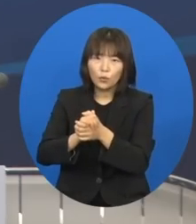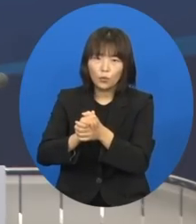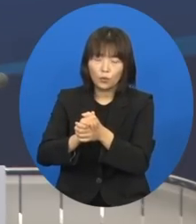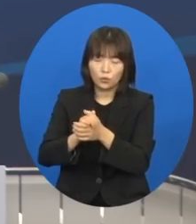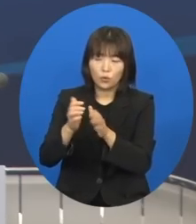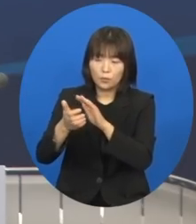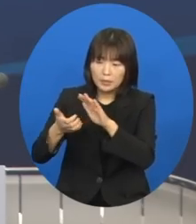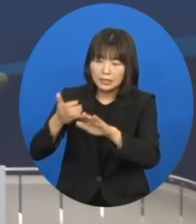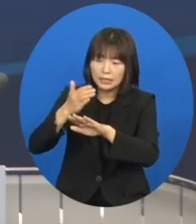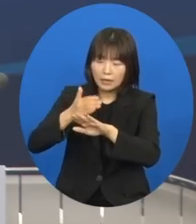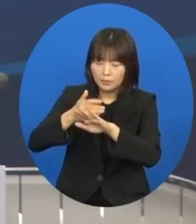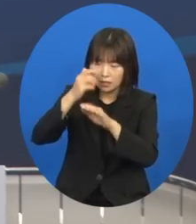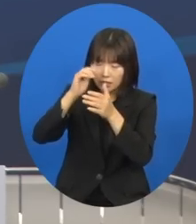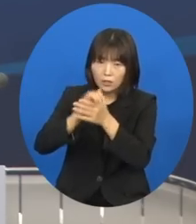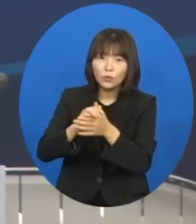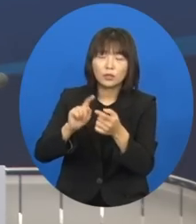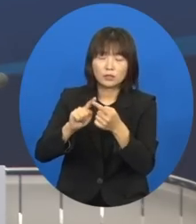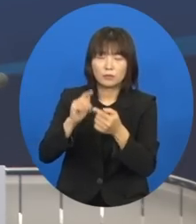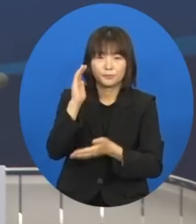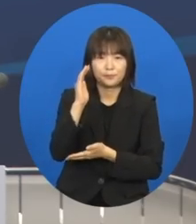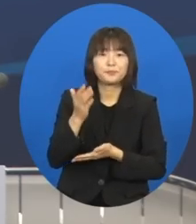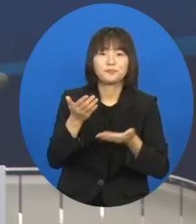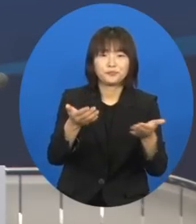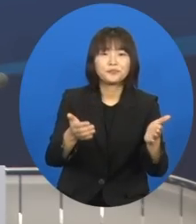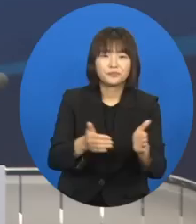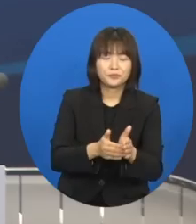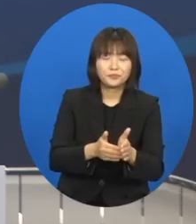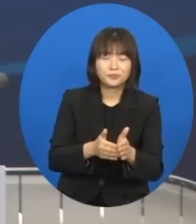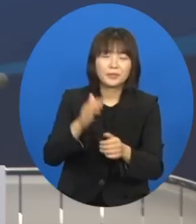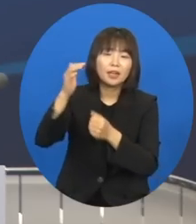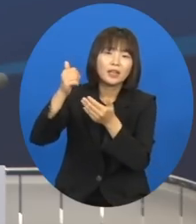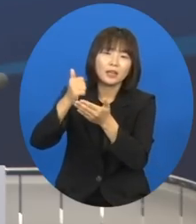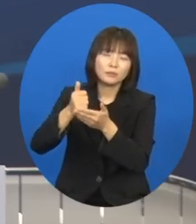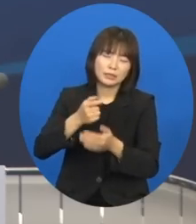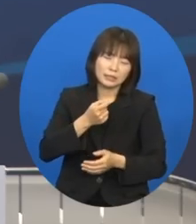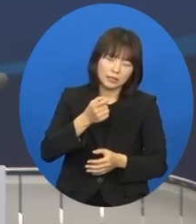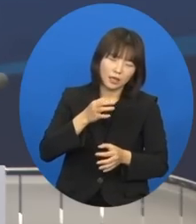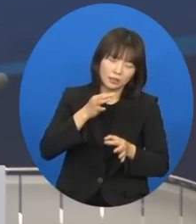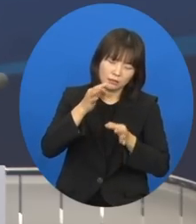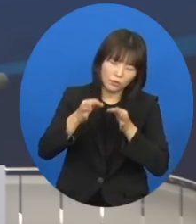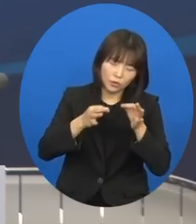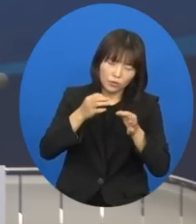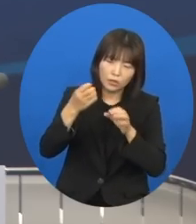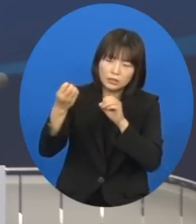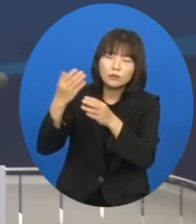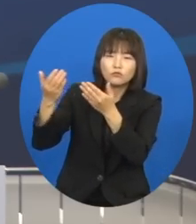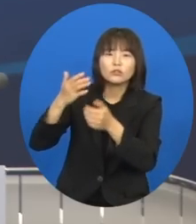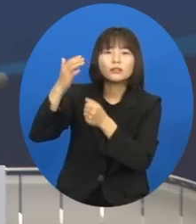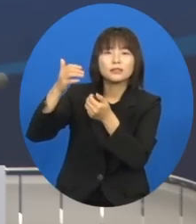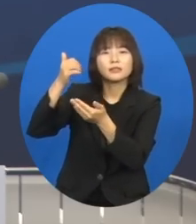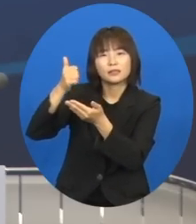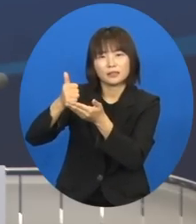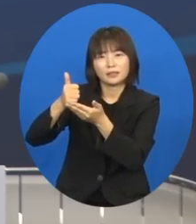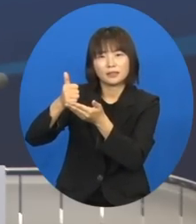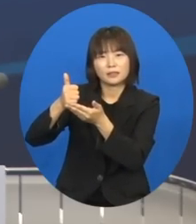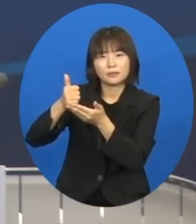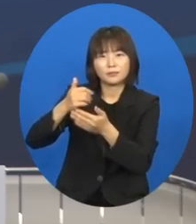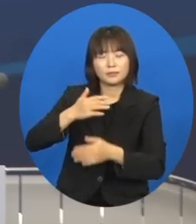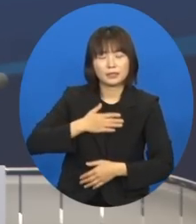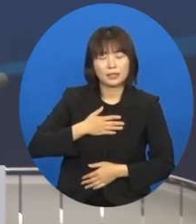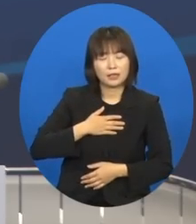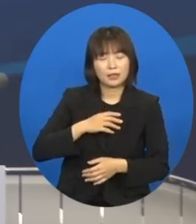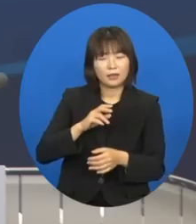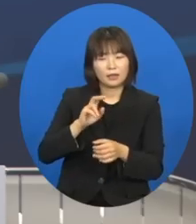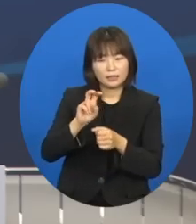얘기를 했습니다. 그런데 하나님은 우리의 작은 신음소리에도 응답하신 하나님이에요. 제가 얼마 전에 20년